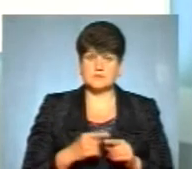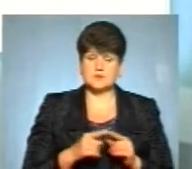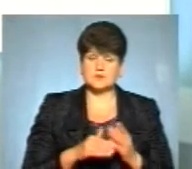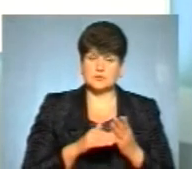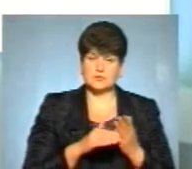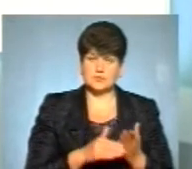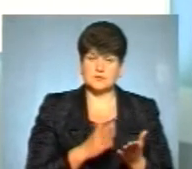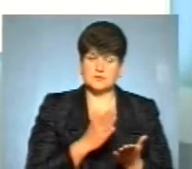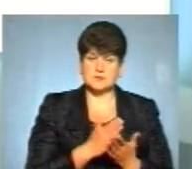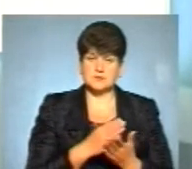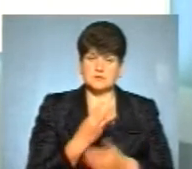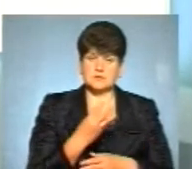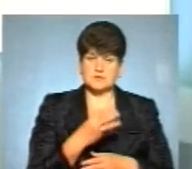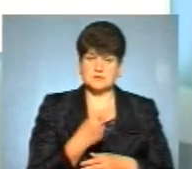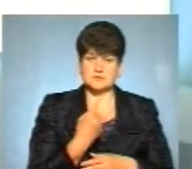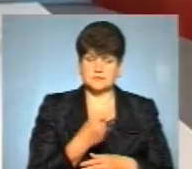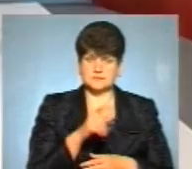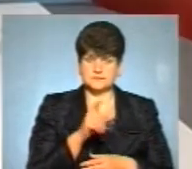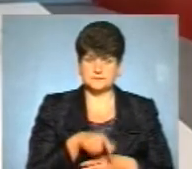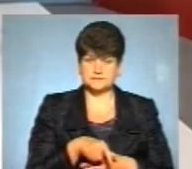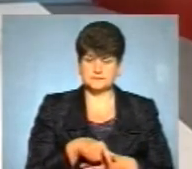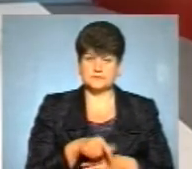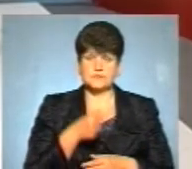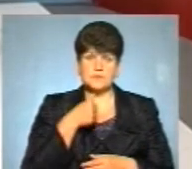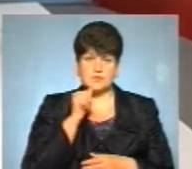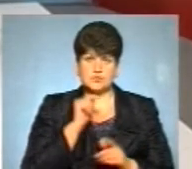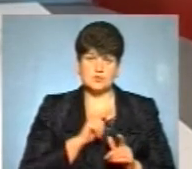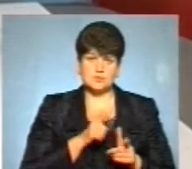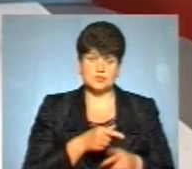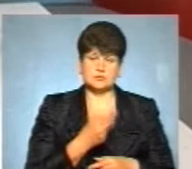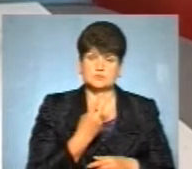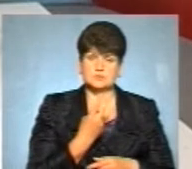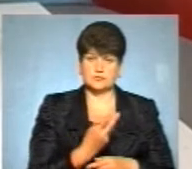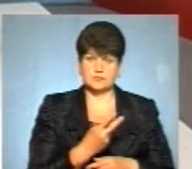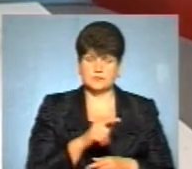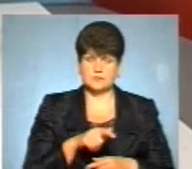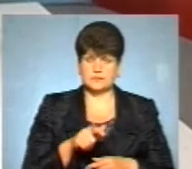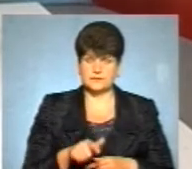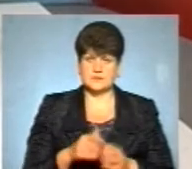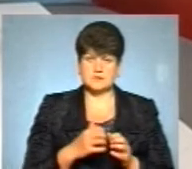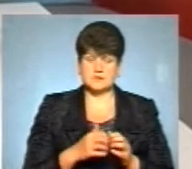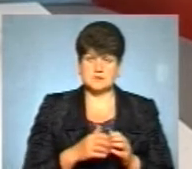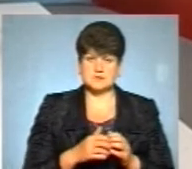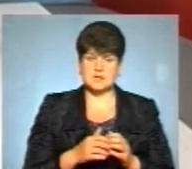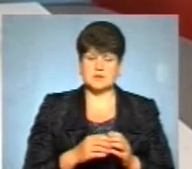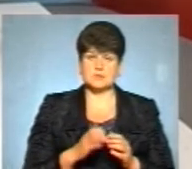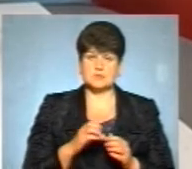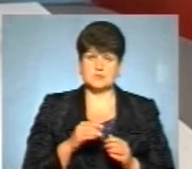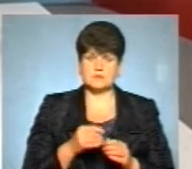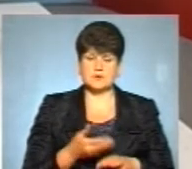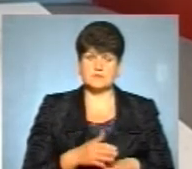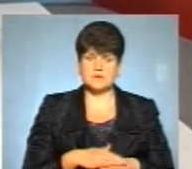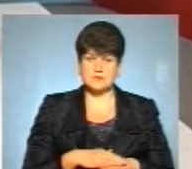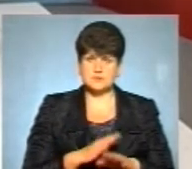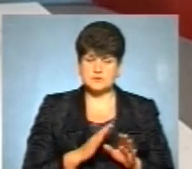допомоги знаходилося 31 пацієнта. Завчора поступило двоє пацієнтів в середнього ступеня важкості загального